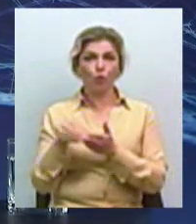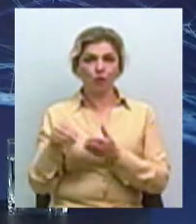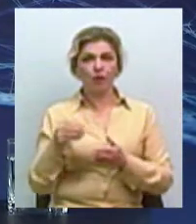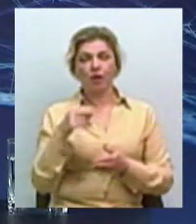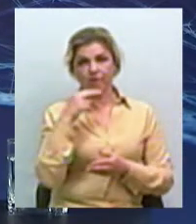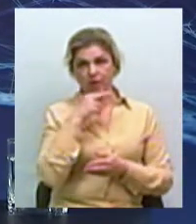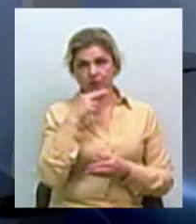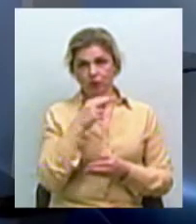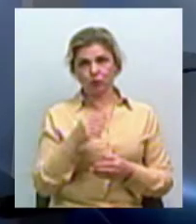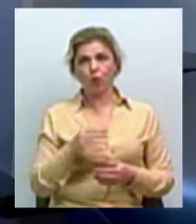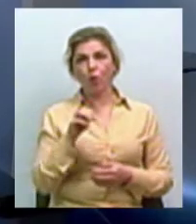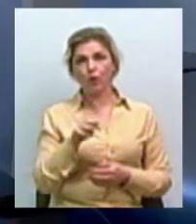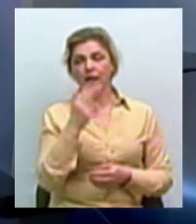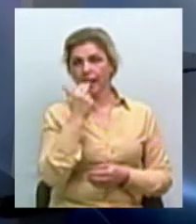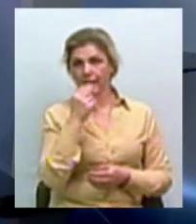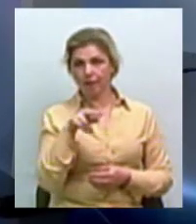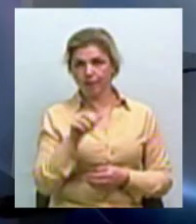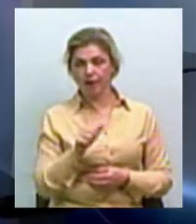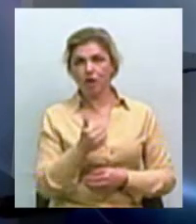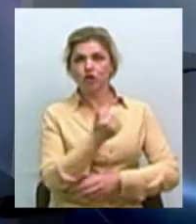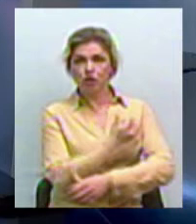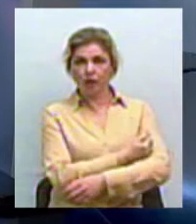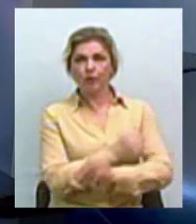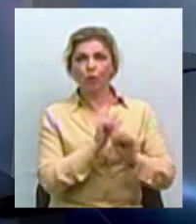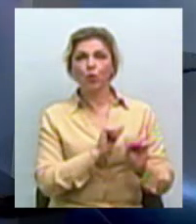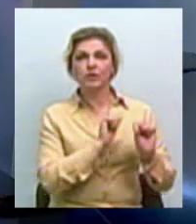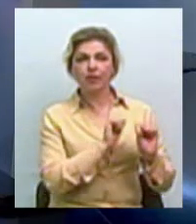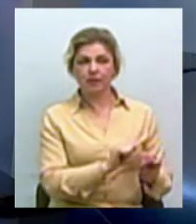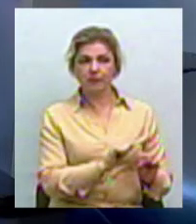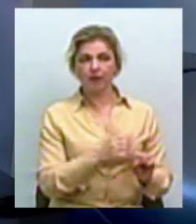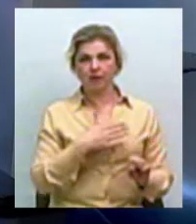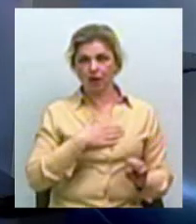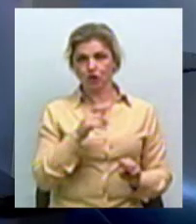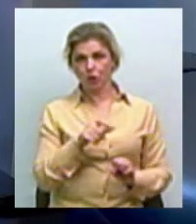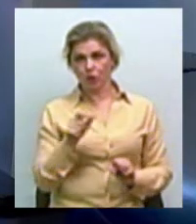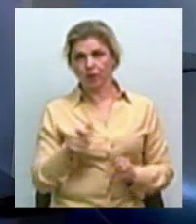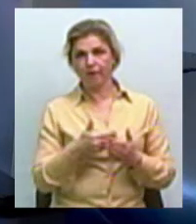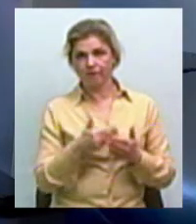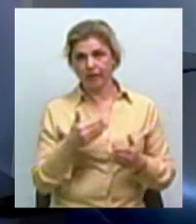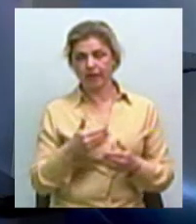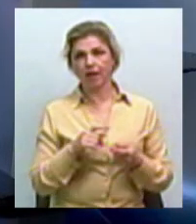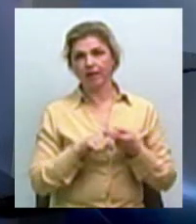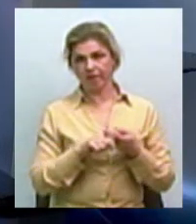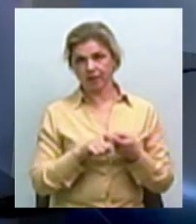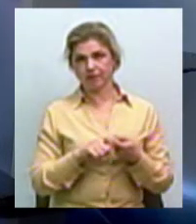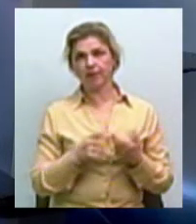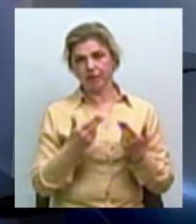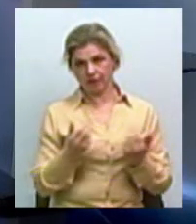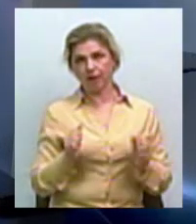вакцинують. Тобто щеплення можуть захистити наших людей від інфекційних